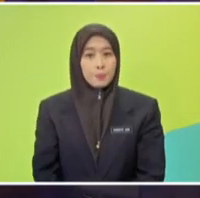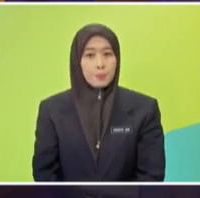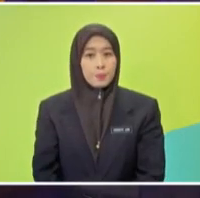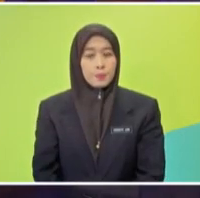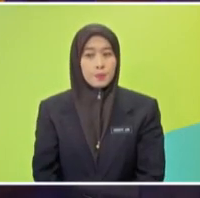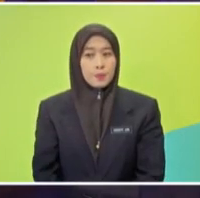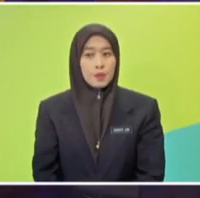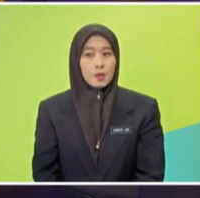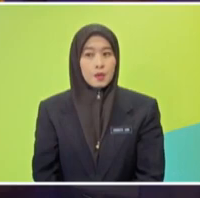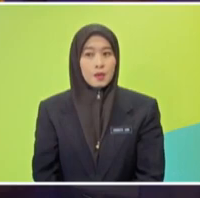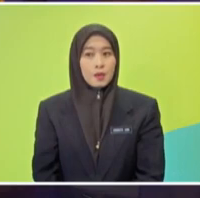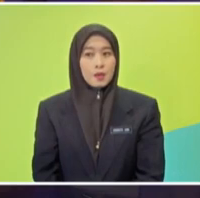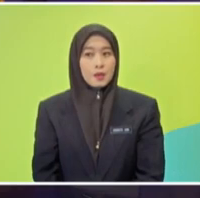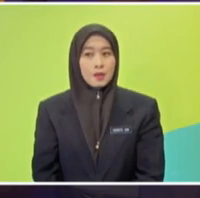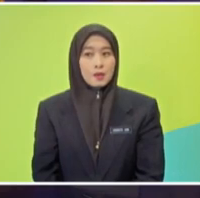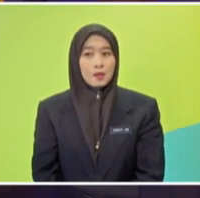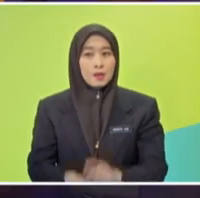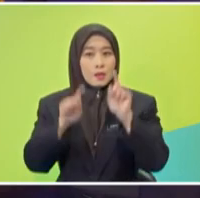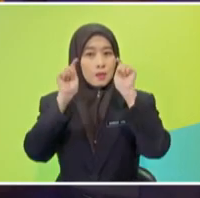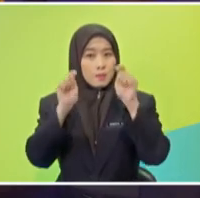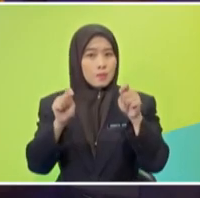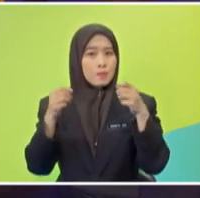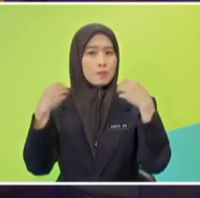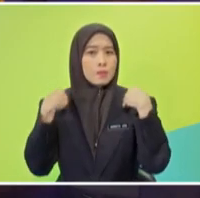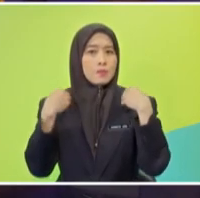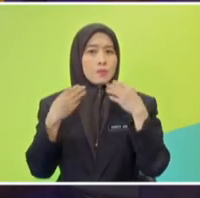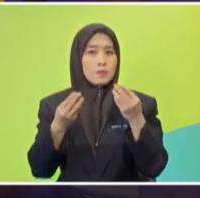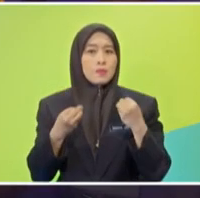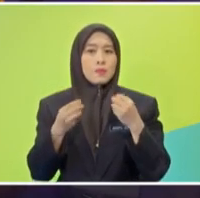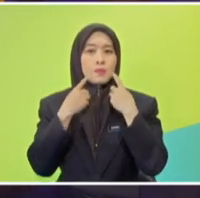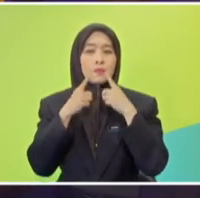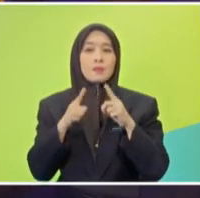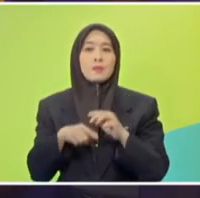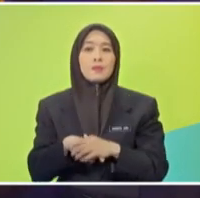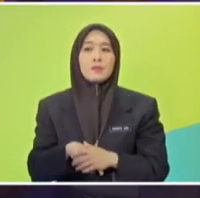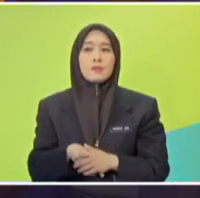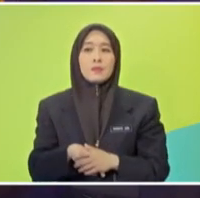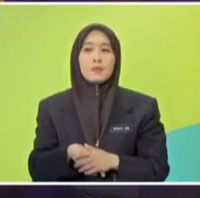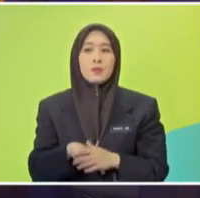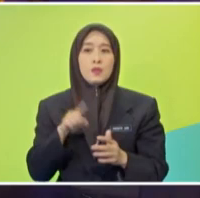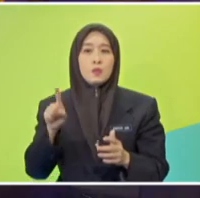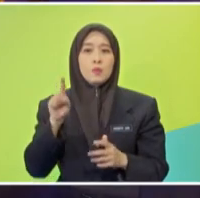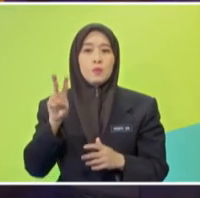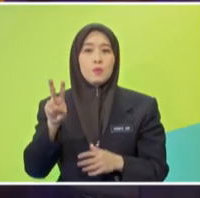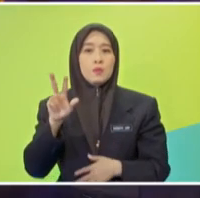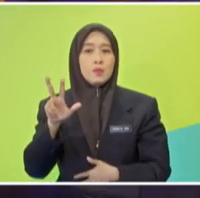tak ada adik saya oke satu dua